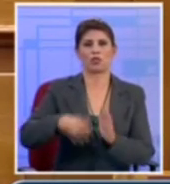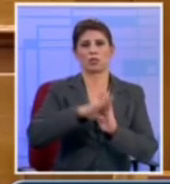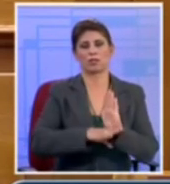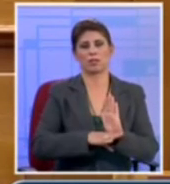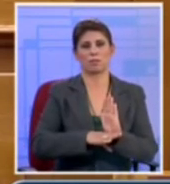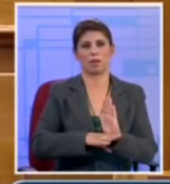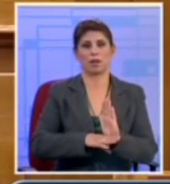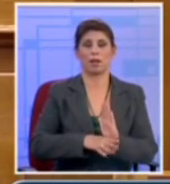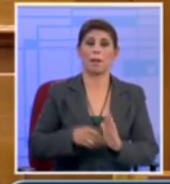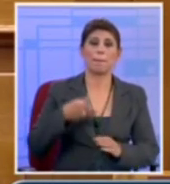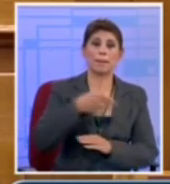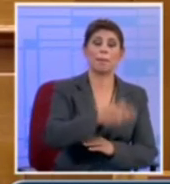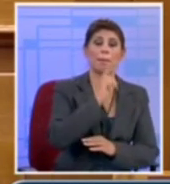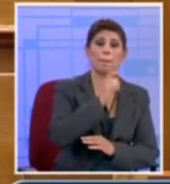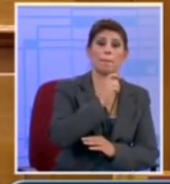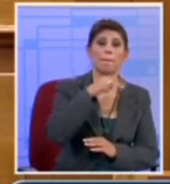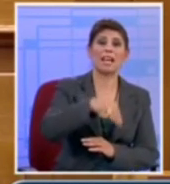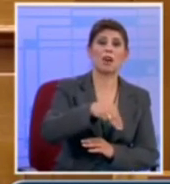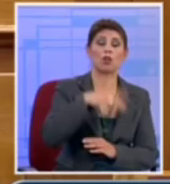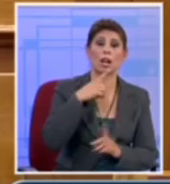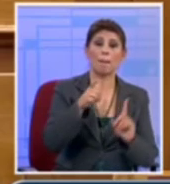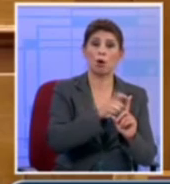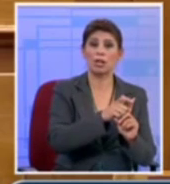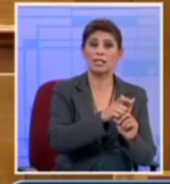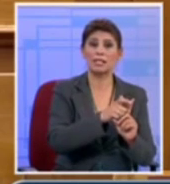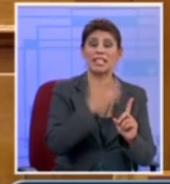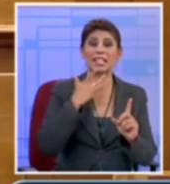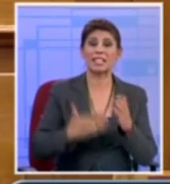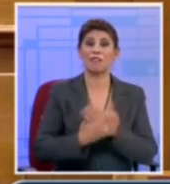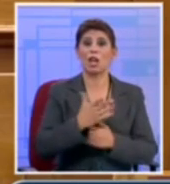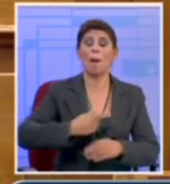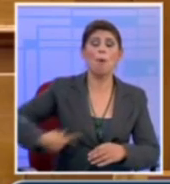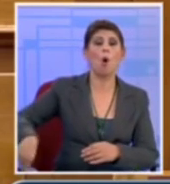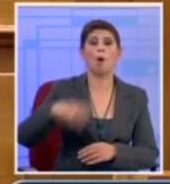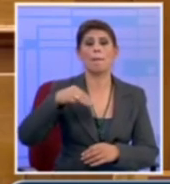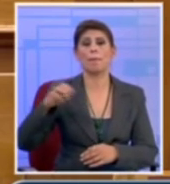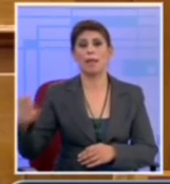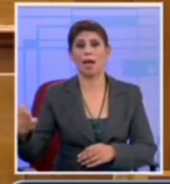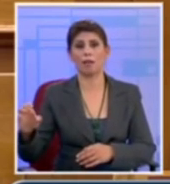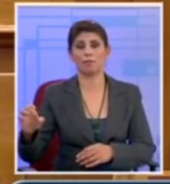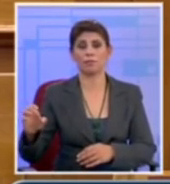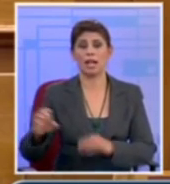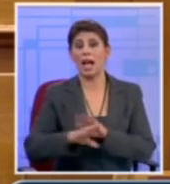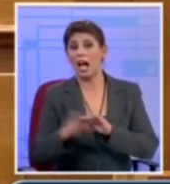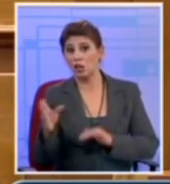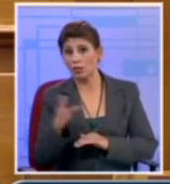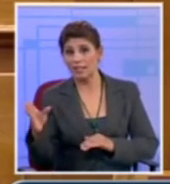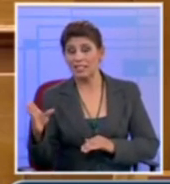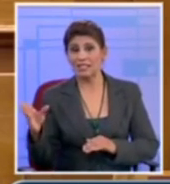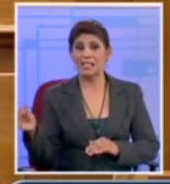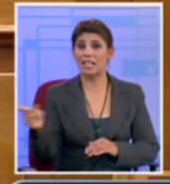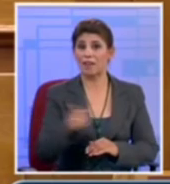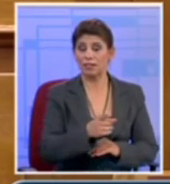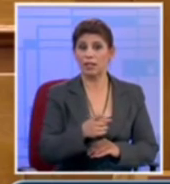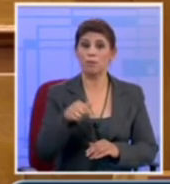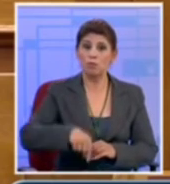στο Μιχαλολιάκο συνέντευξη όταν είχαν αποκλειστεί η Χρυσή Αυγή από όλα τα μέσα ενημέρωσης. Ακροδεξιοί είναι αυτοί οι